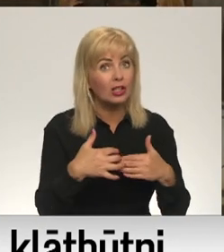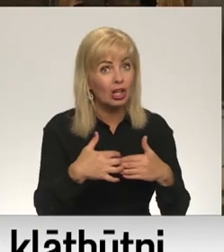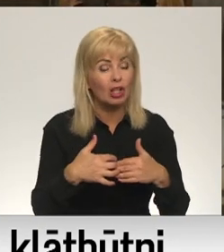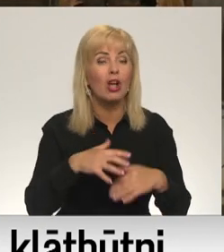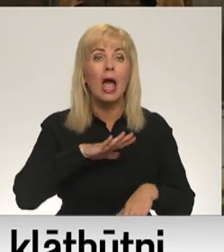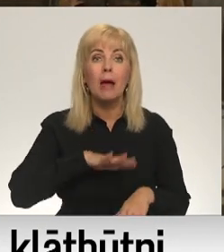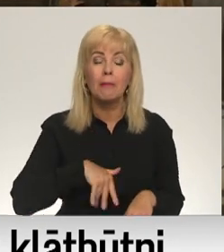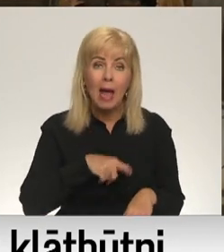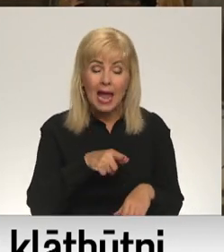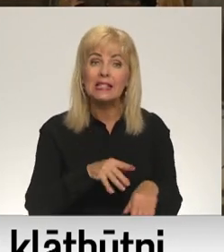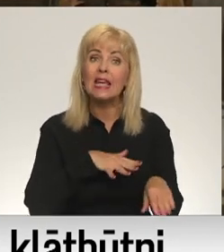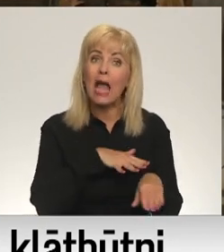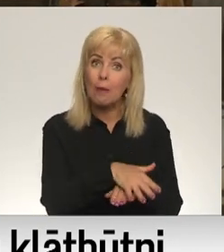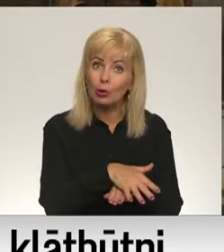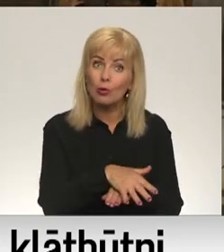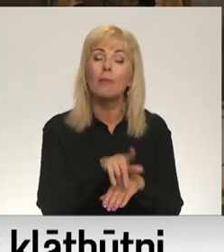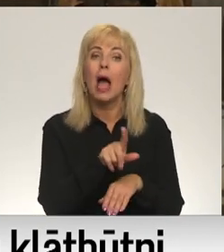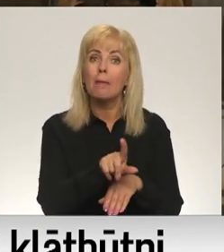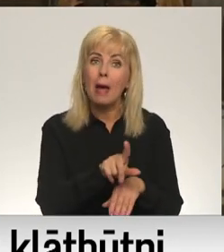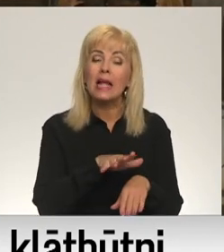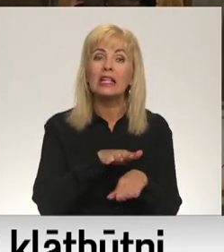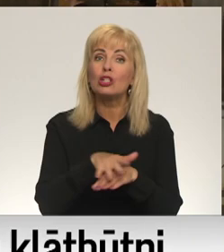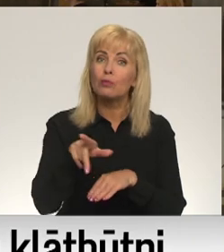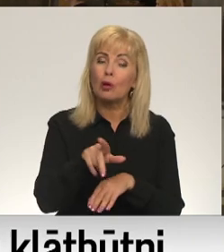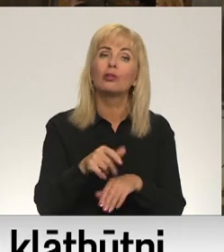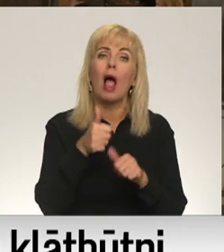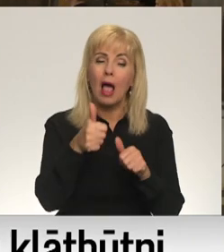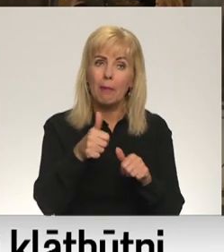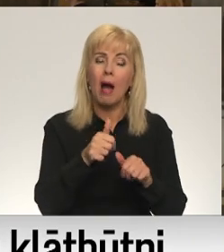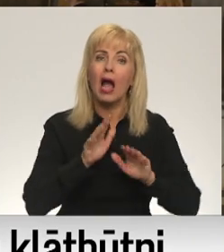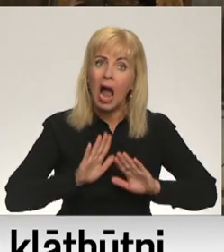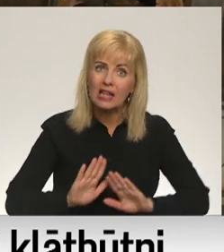pēc iespējama iebrukuma, bet gan uz iebrucēju pilnīgu atvērīšanu uzreiz.